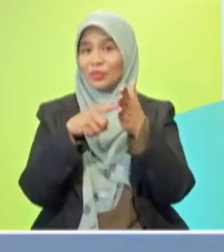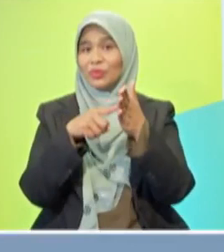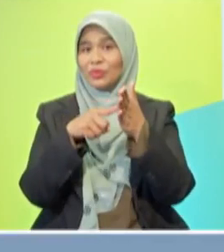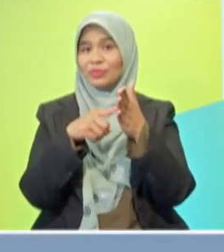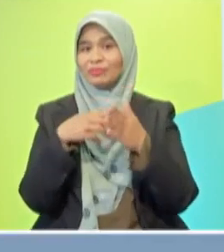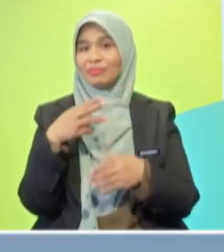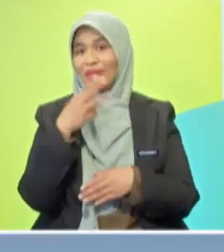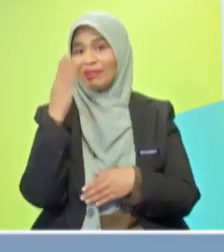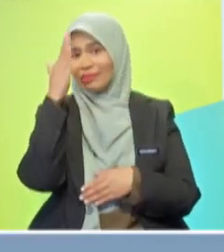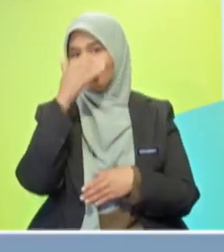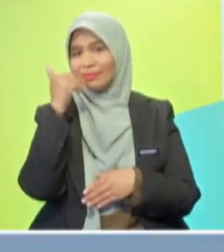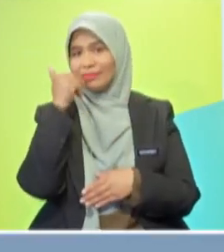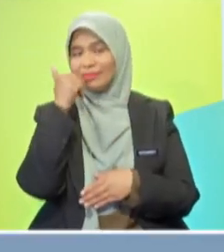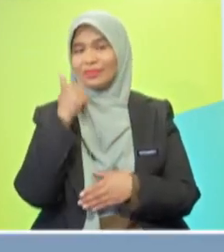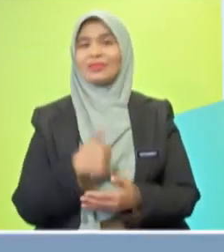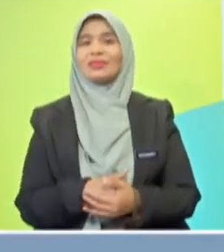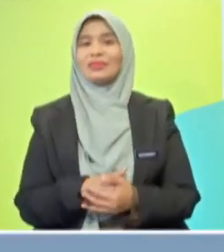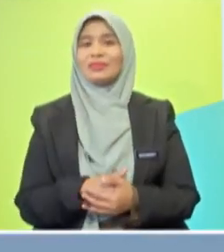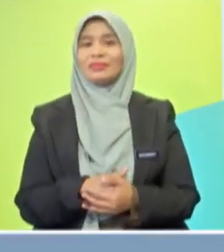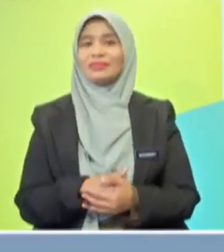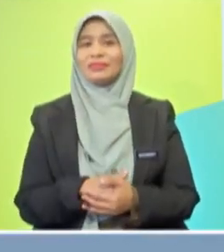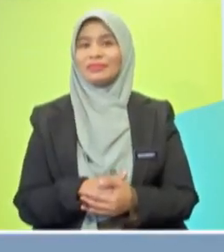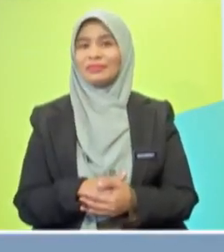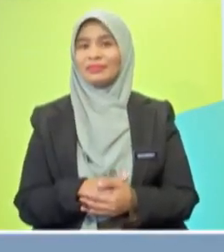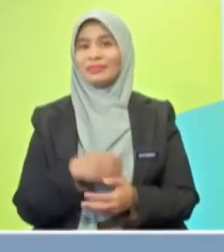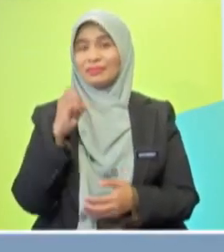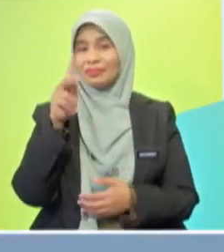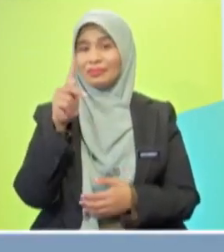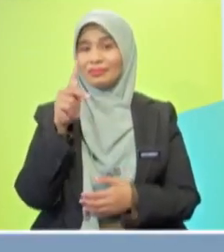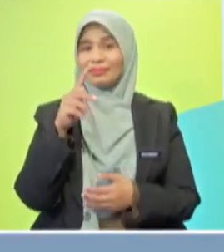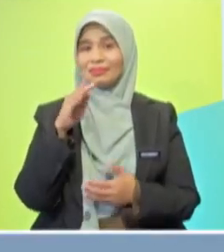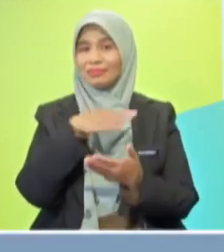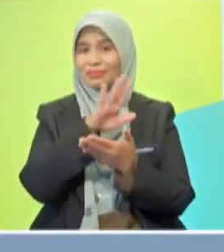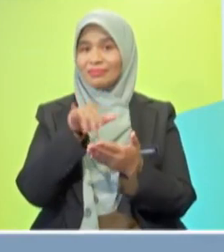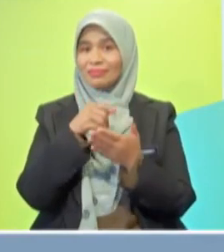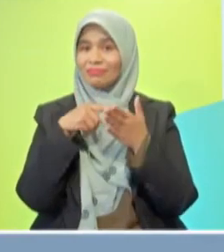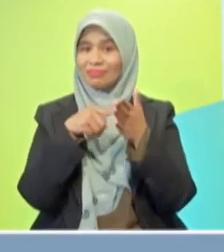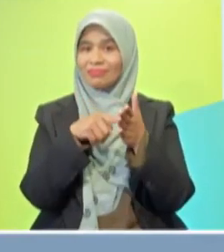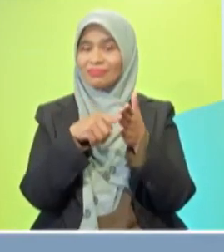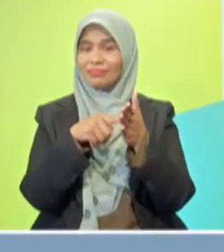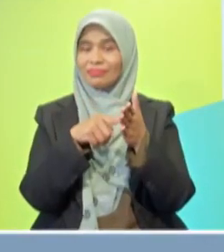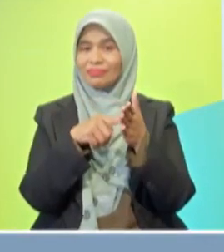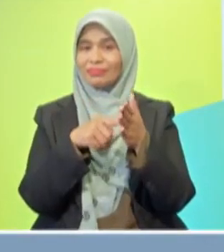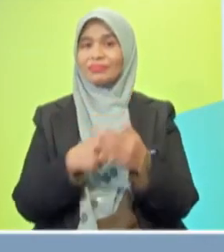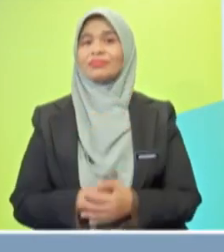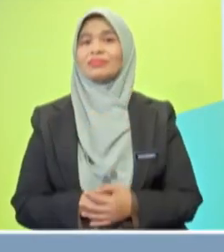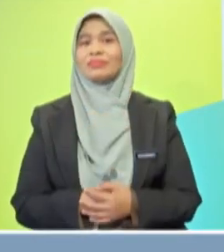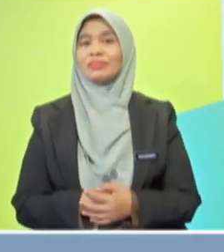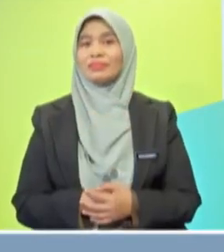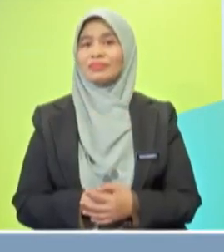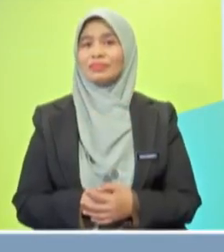Wow, cantiknya. Okey, Dia, Khalif, Fawaz,